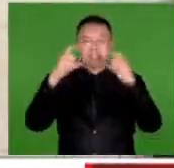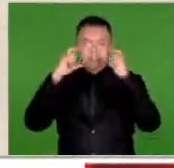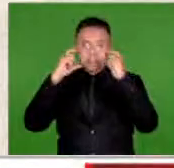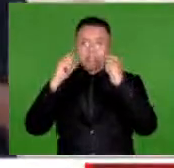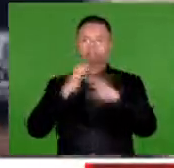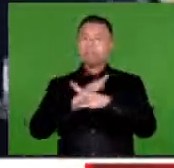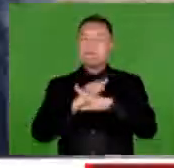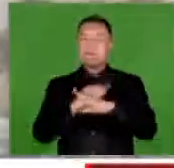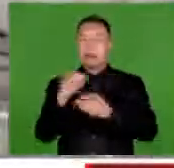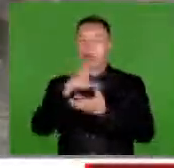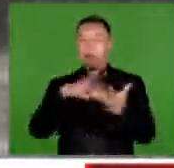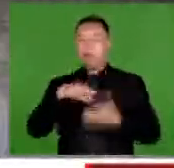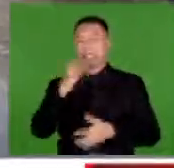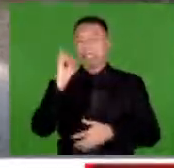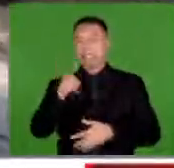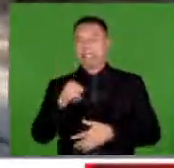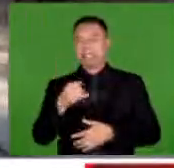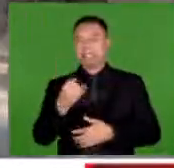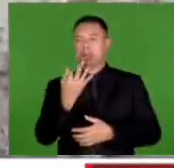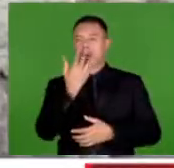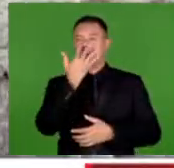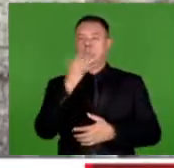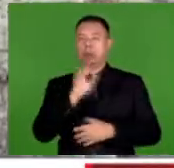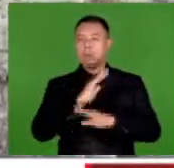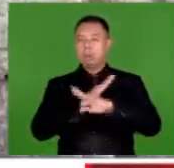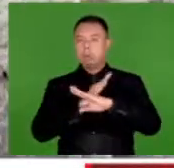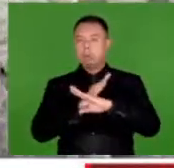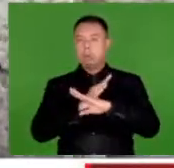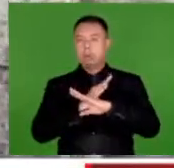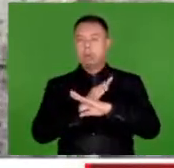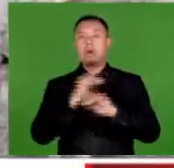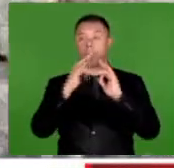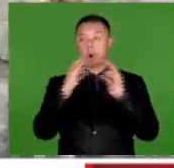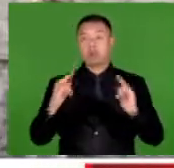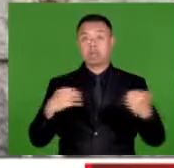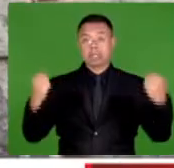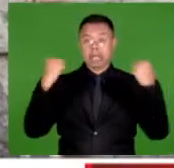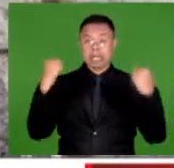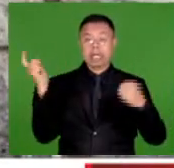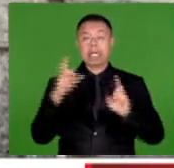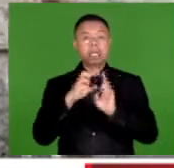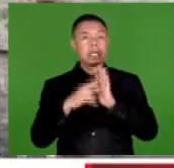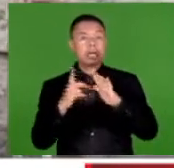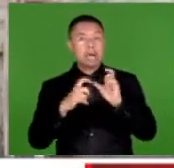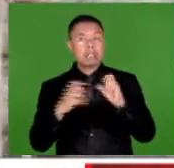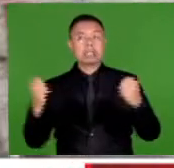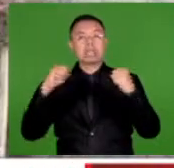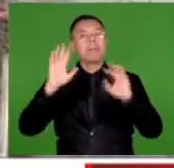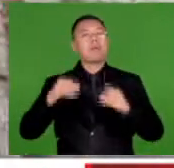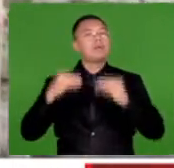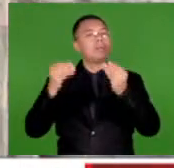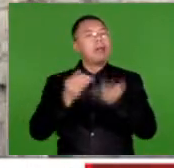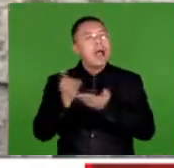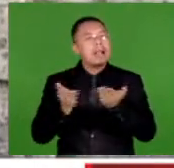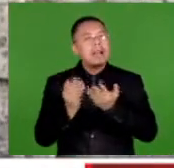mencegah dampak akibat asap dari TPA Sari Mukti. Posko kesehatan dari Dinas Kesehatan juga masih melayani